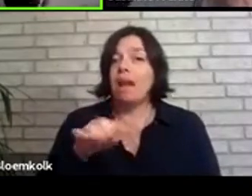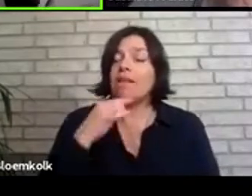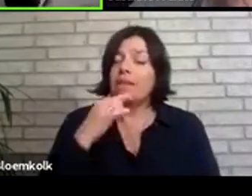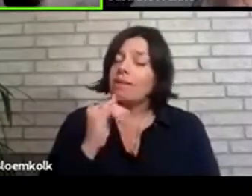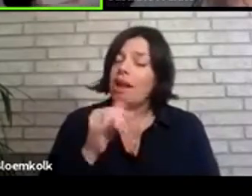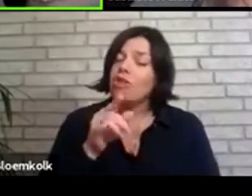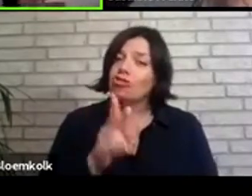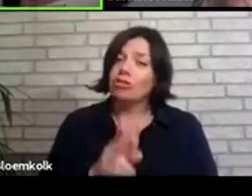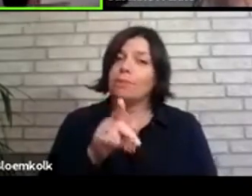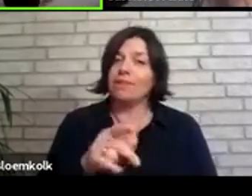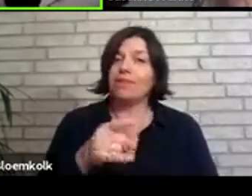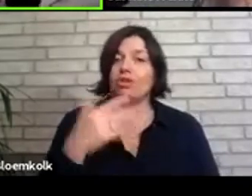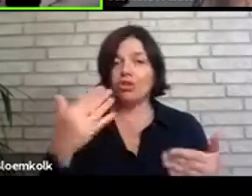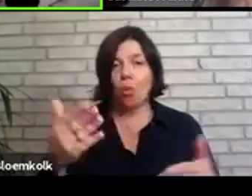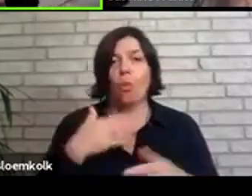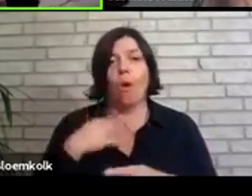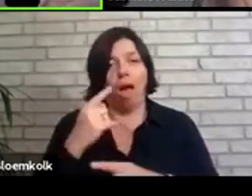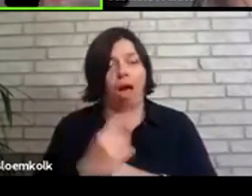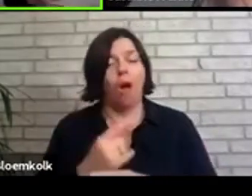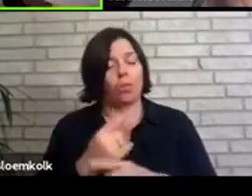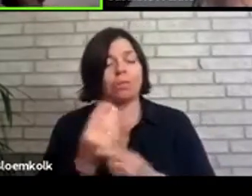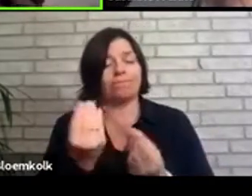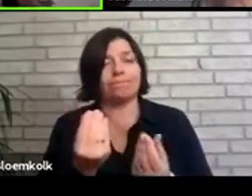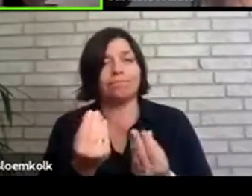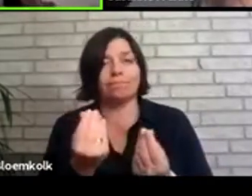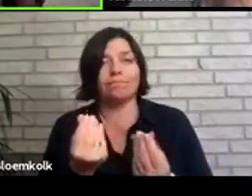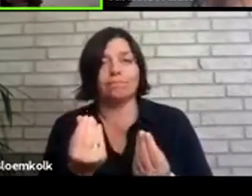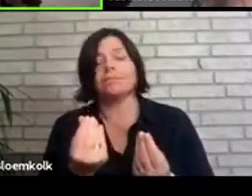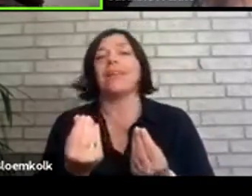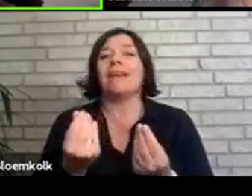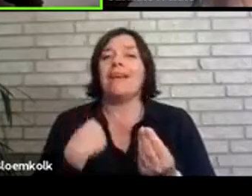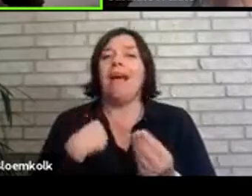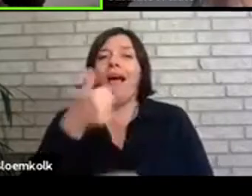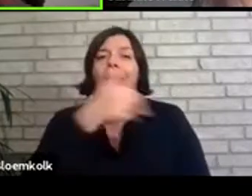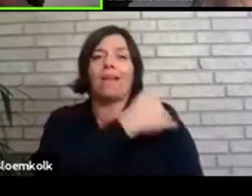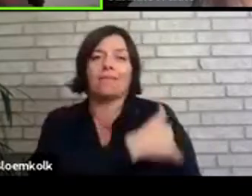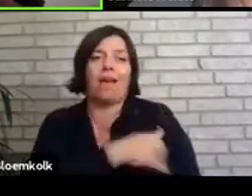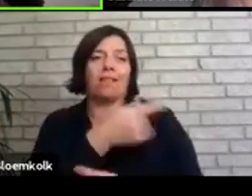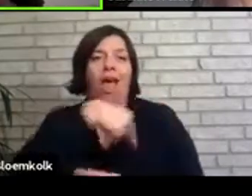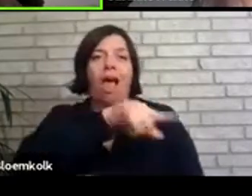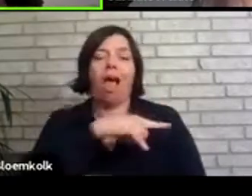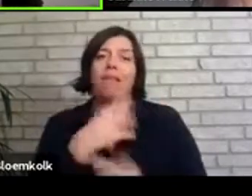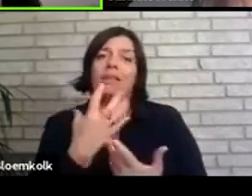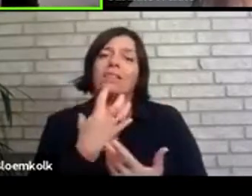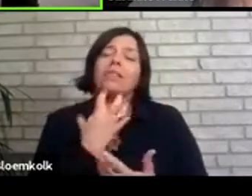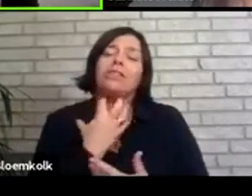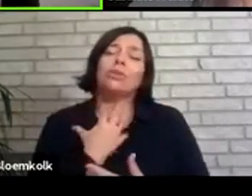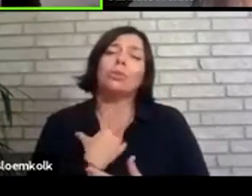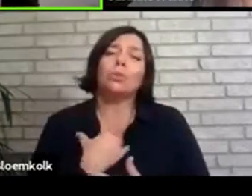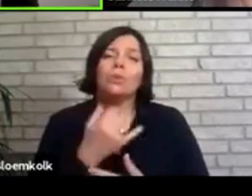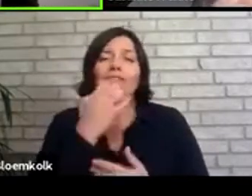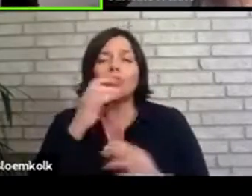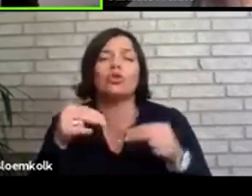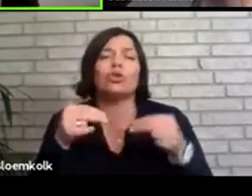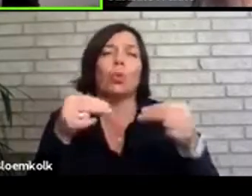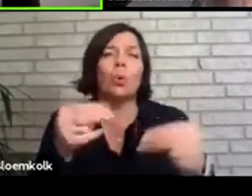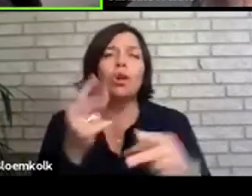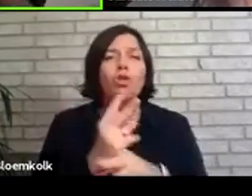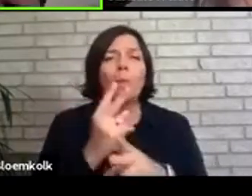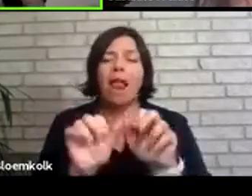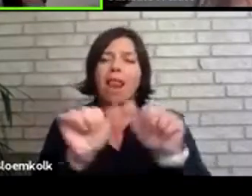eine sozusagen eine ganz große Sehnsucht zur Rückkehr nach Normalität oder zur Rückkehr zur